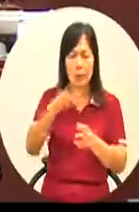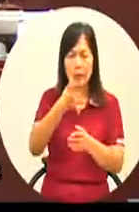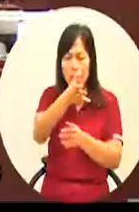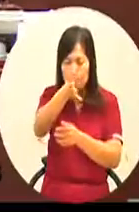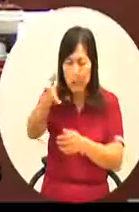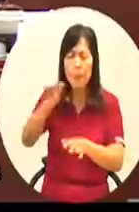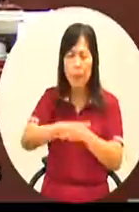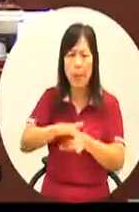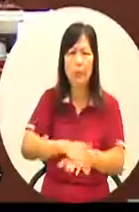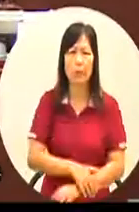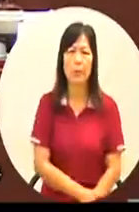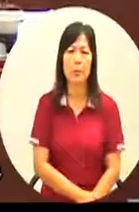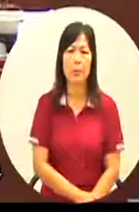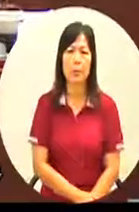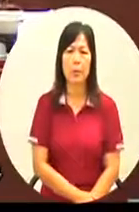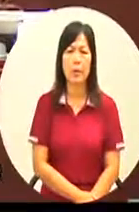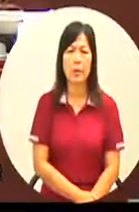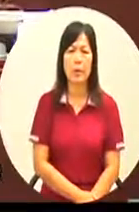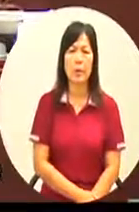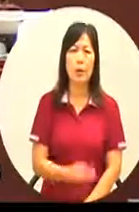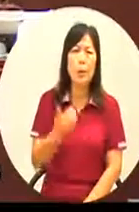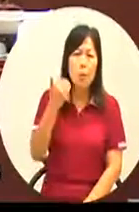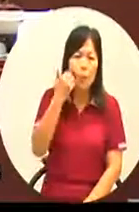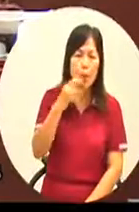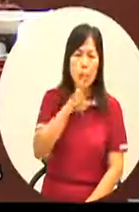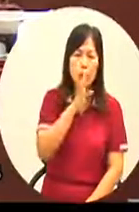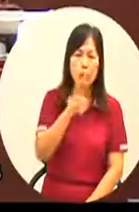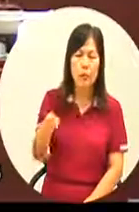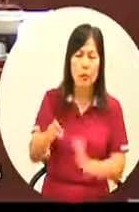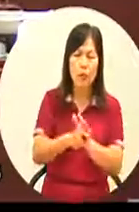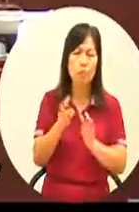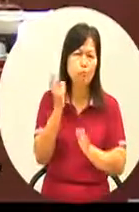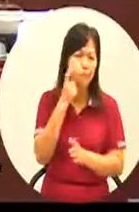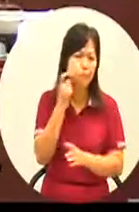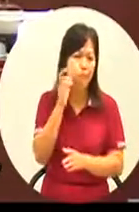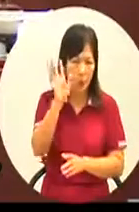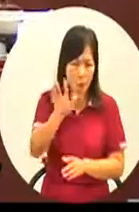解哦，如果真的他一修